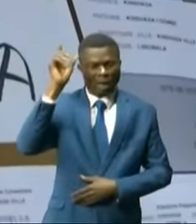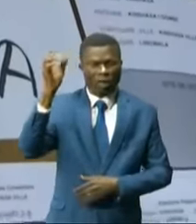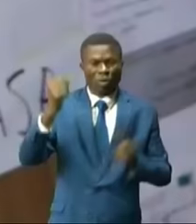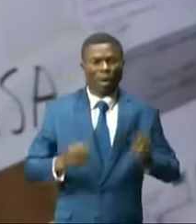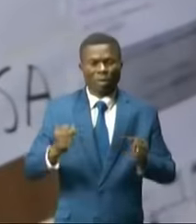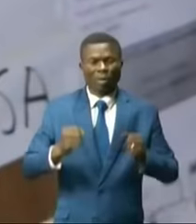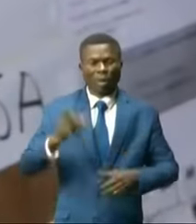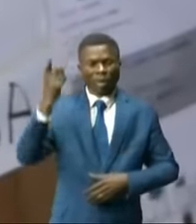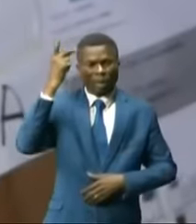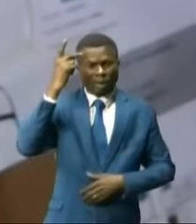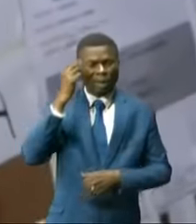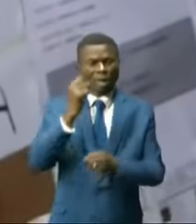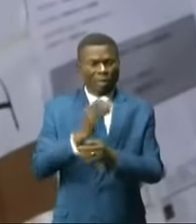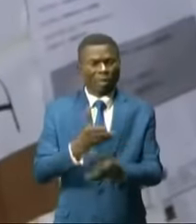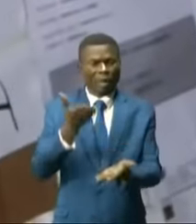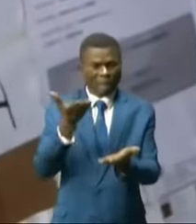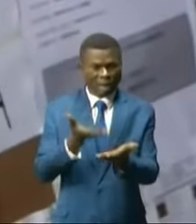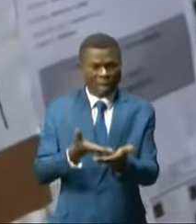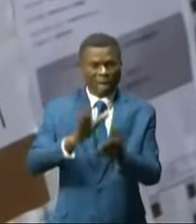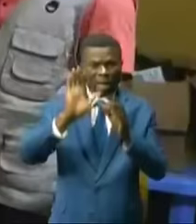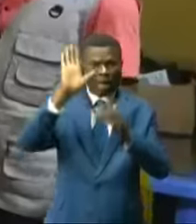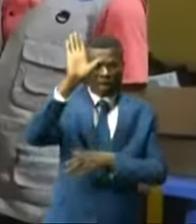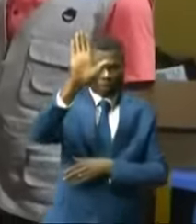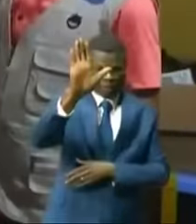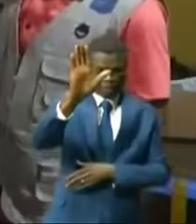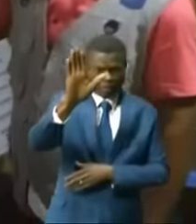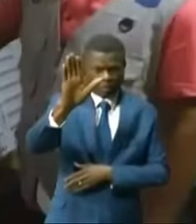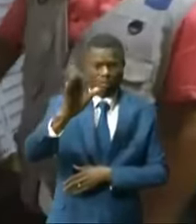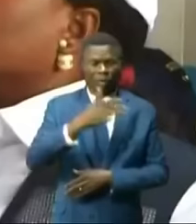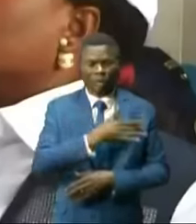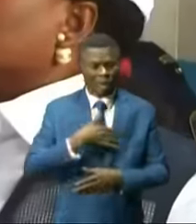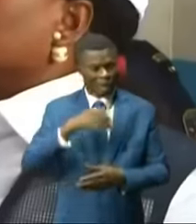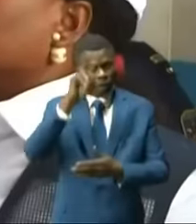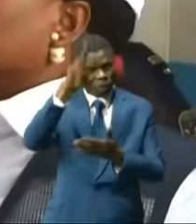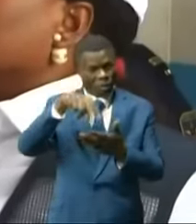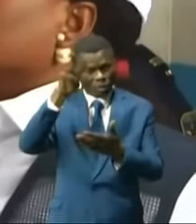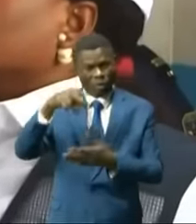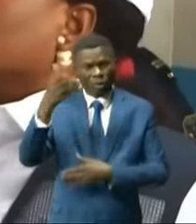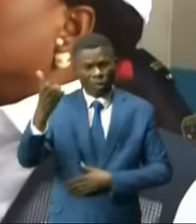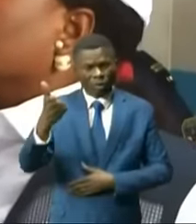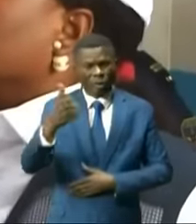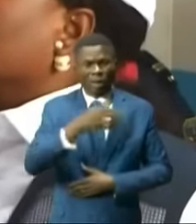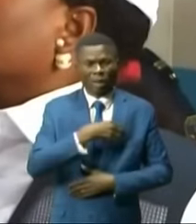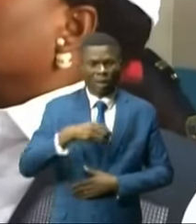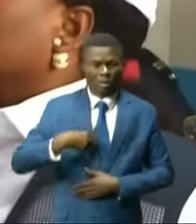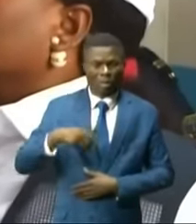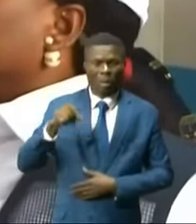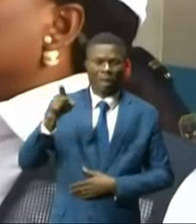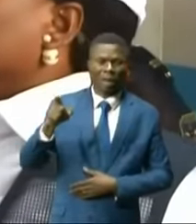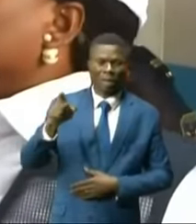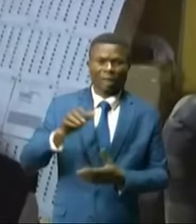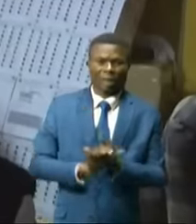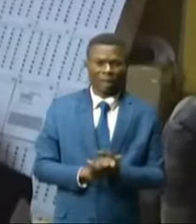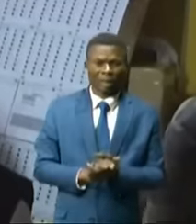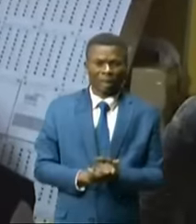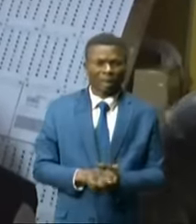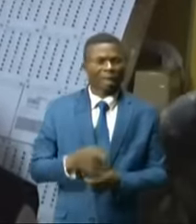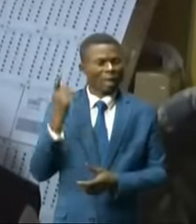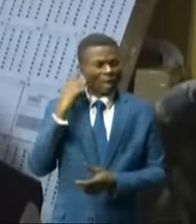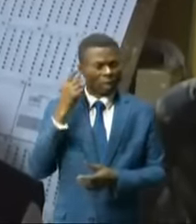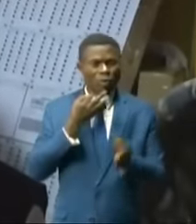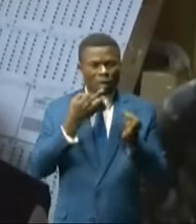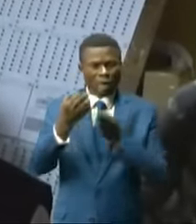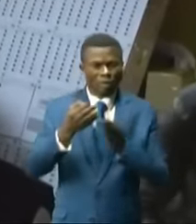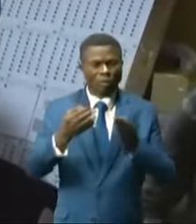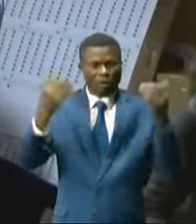et Kinshasa, étaient déjà disponibles et la consultation se fait normalement. Ici, Mme Patrice Nsia Mulela a reçu les